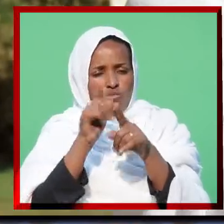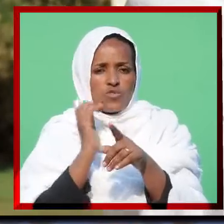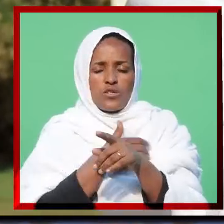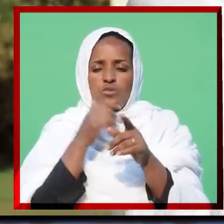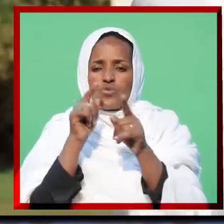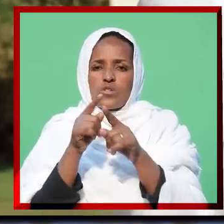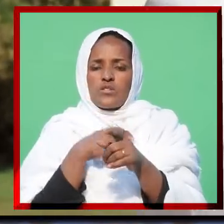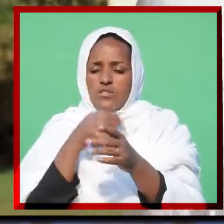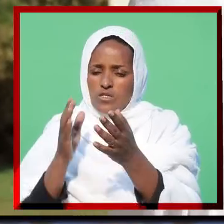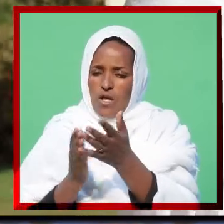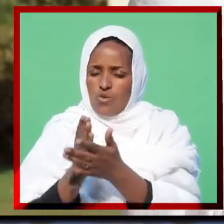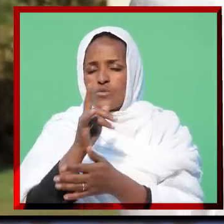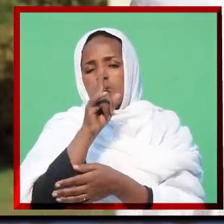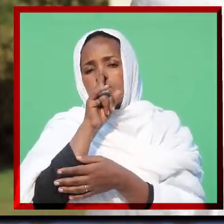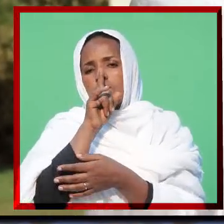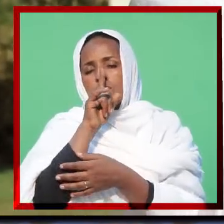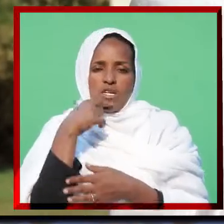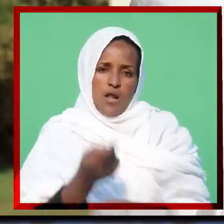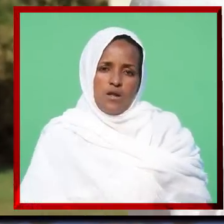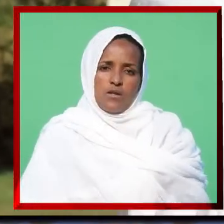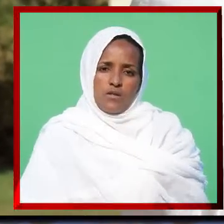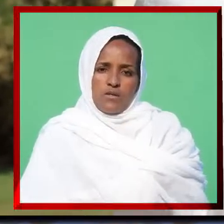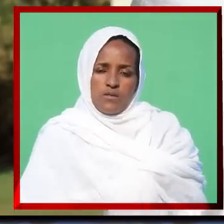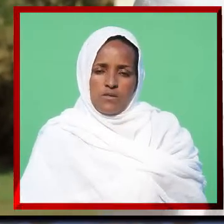ወንድሞቻችንና እህቶቻችን ሲታለሉ ዝም እንላለን?